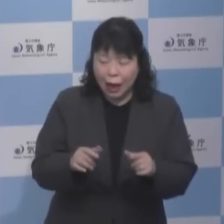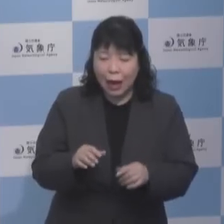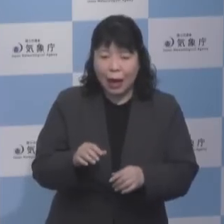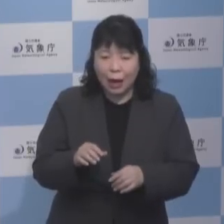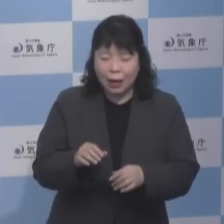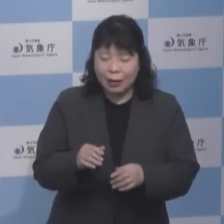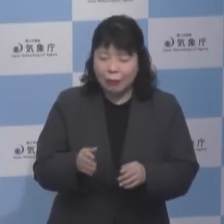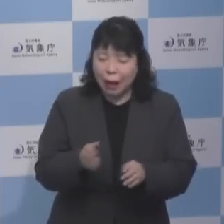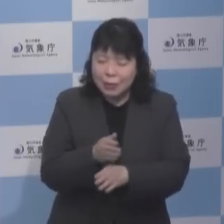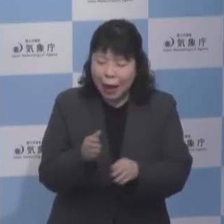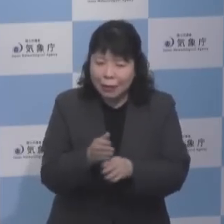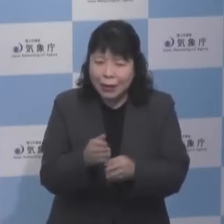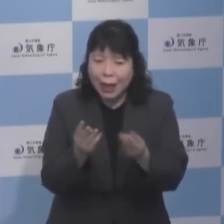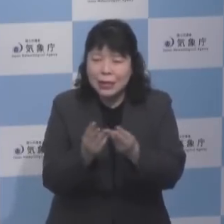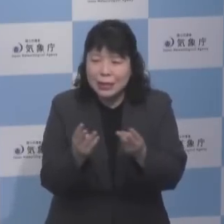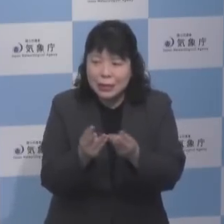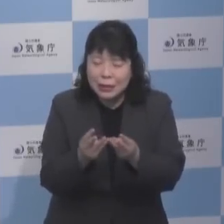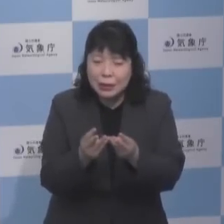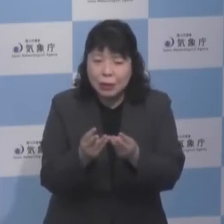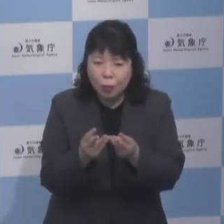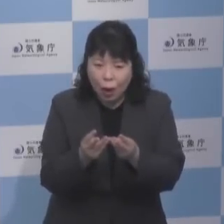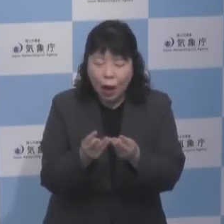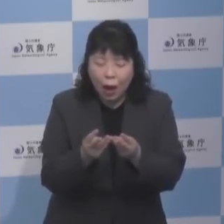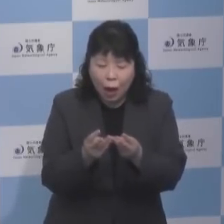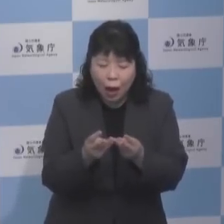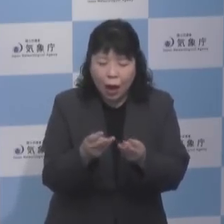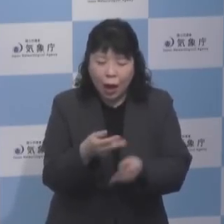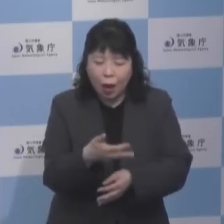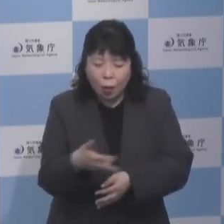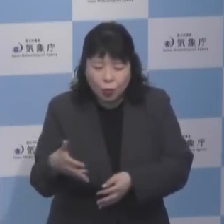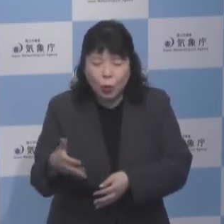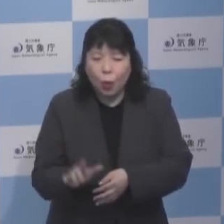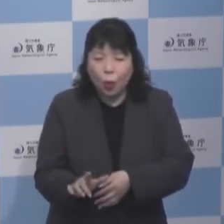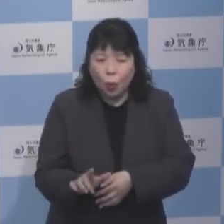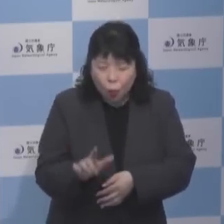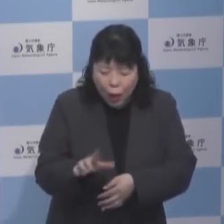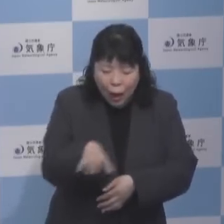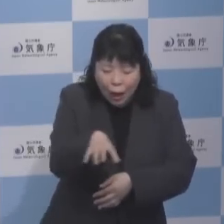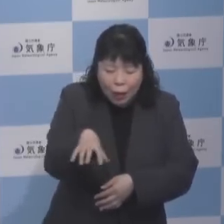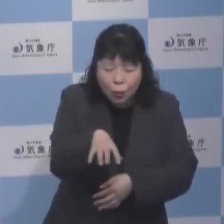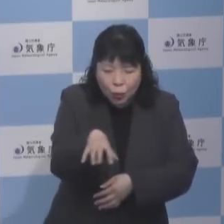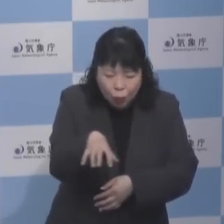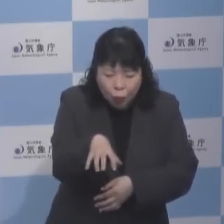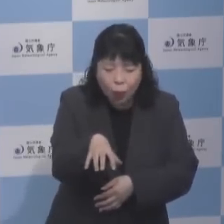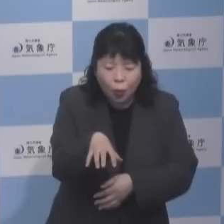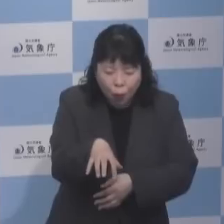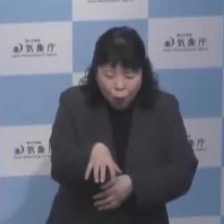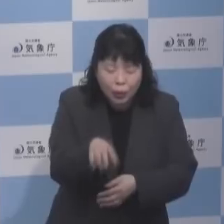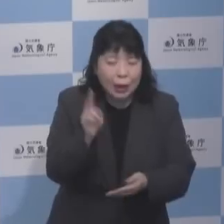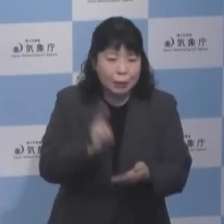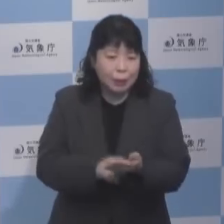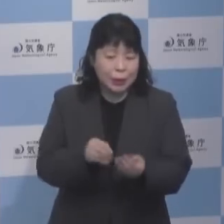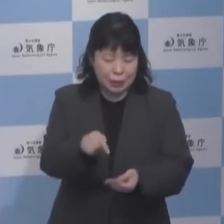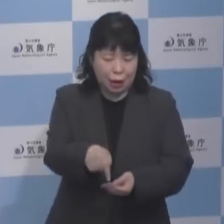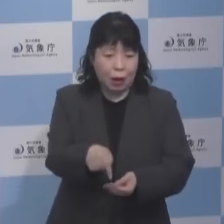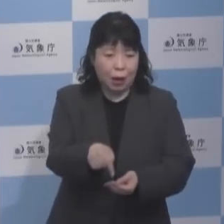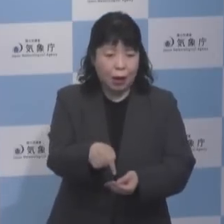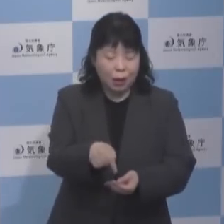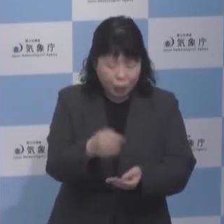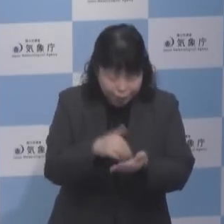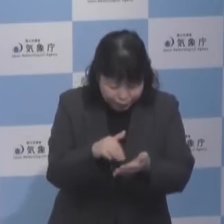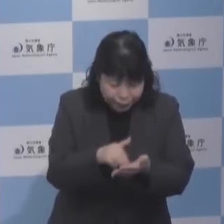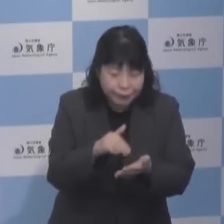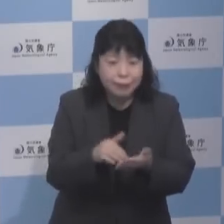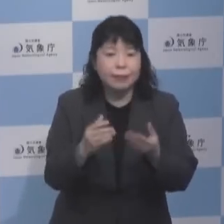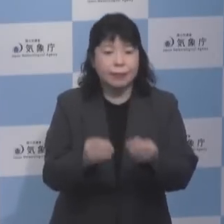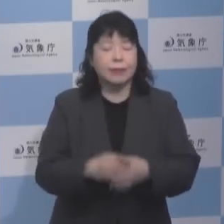い、震央の位置は解析し直した結果、海のところに決まりました。 なるほど。 はい、